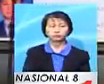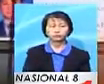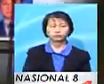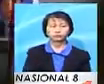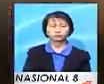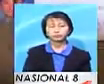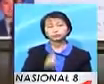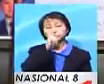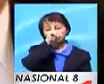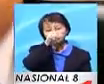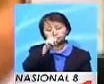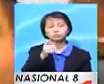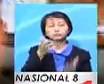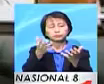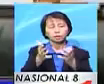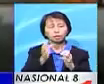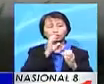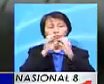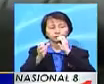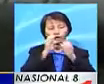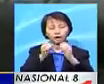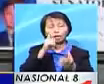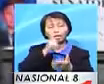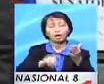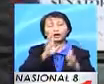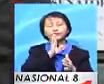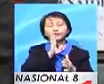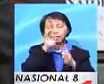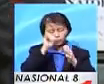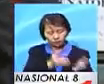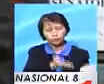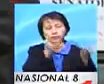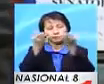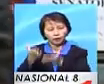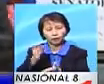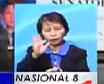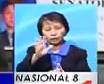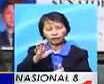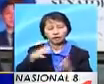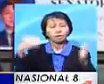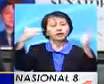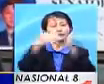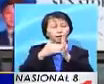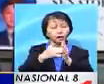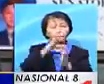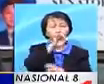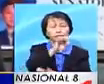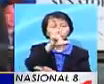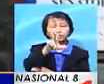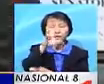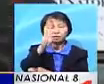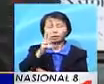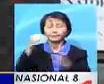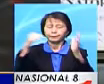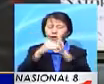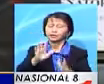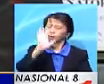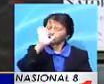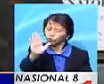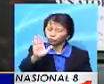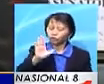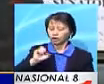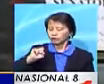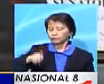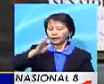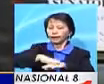Sebenarnya nak bercakap tentang apa yang dibawa itu boleh dibawa sebagai mereka yang membantah. 836 bantahan. Tunggulah SPR